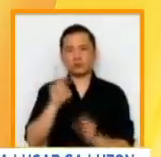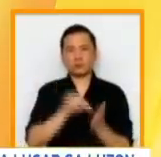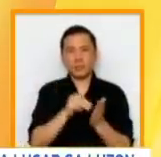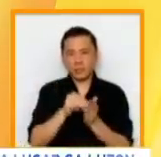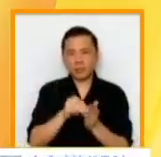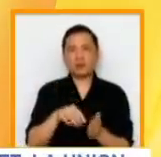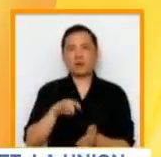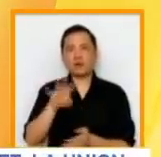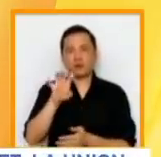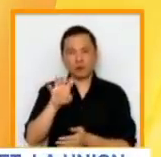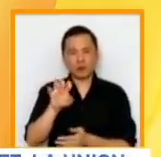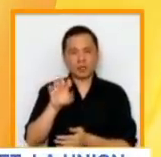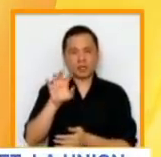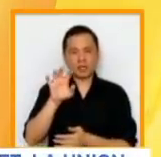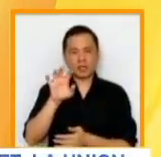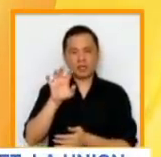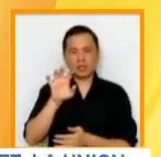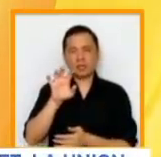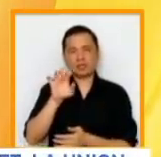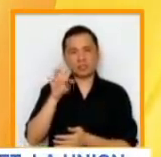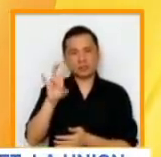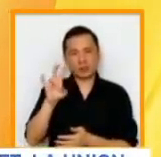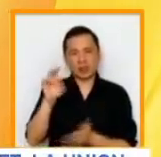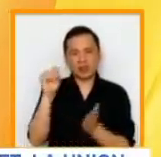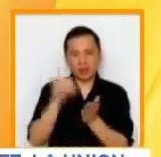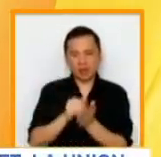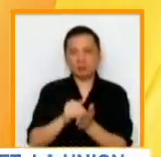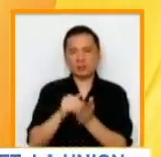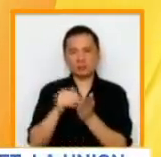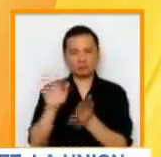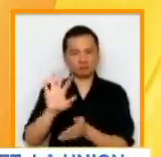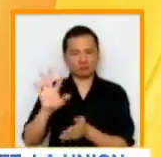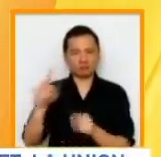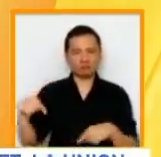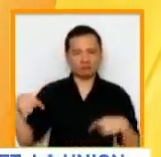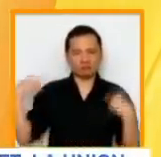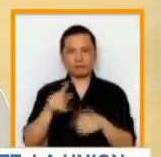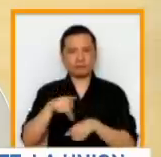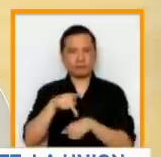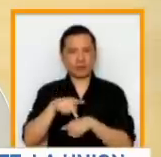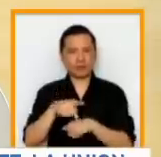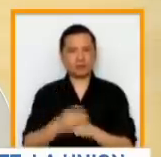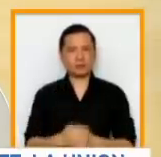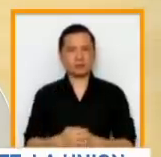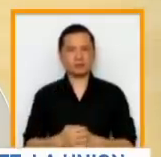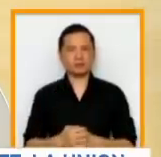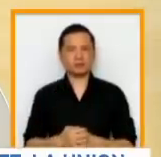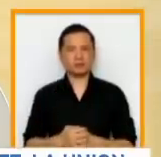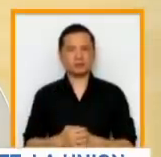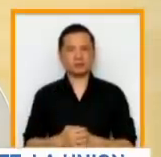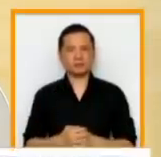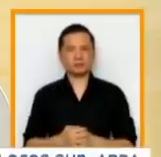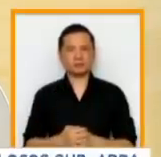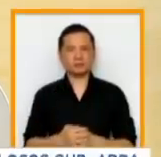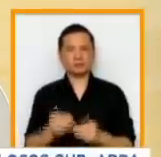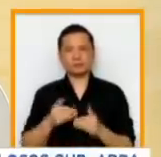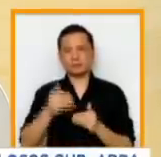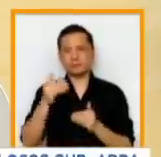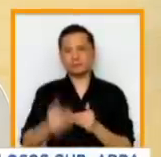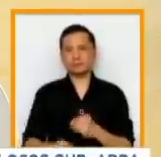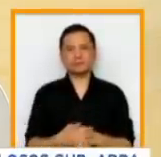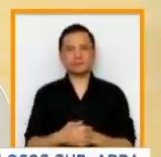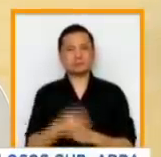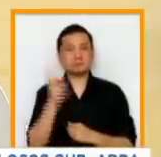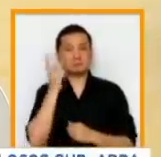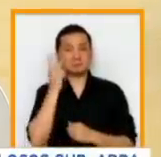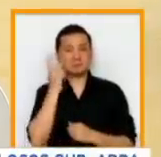2,417,419 na ang naitalang kaso ng COVID-19 sa bansa. Silipin natin ang isa pang voter registration site kung